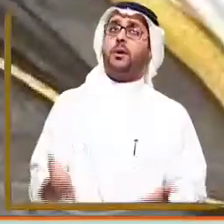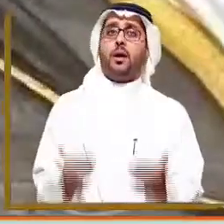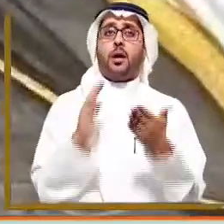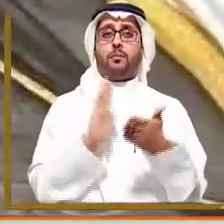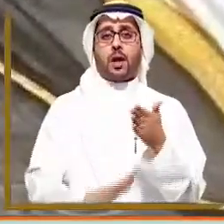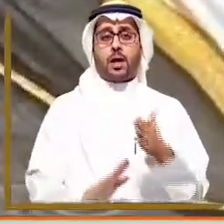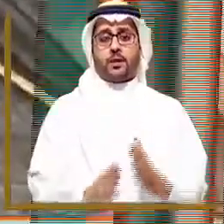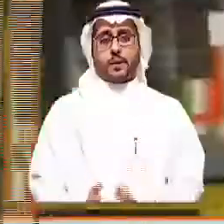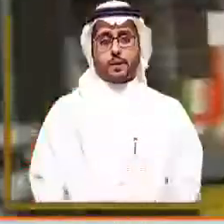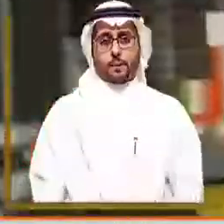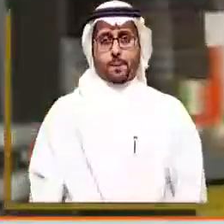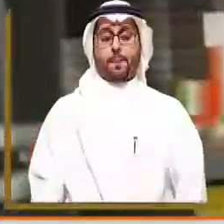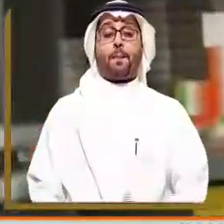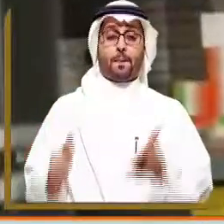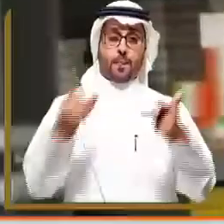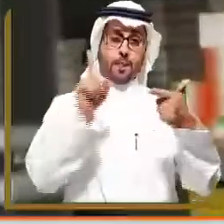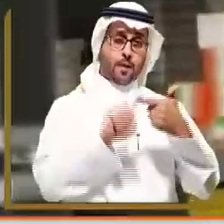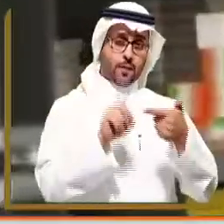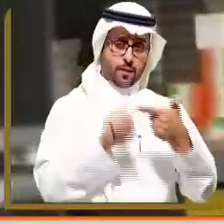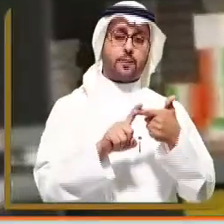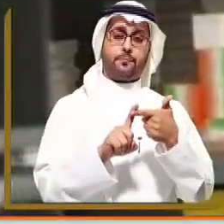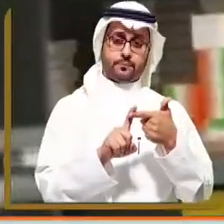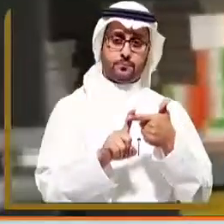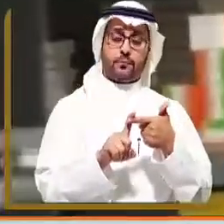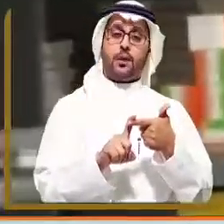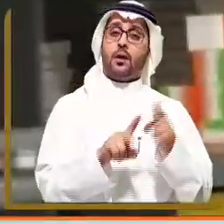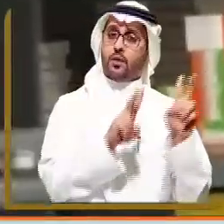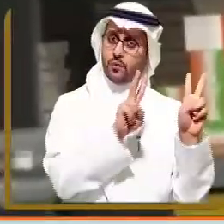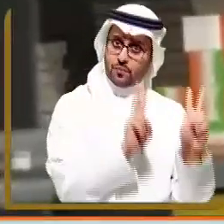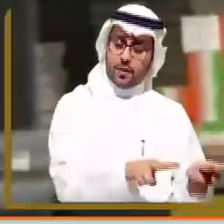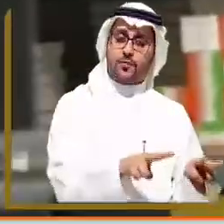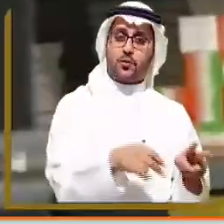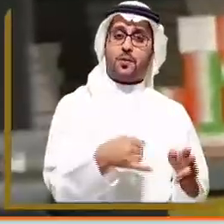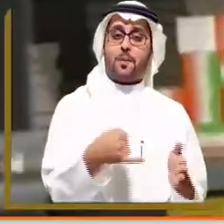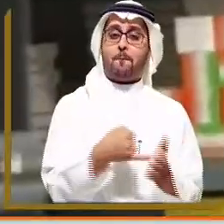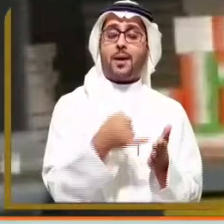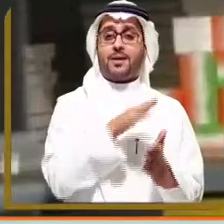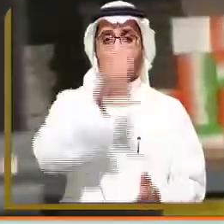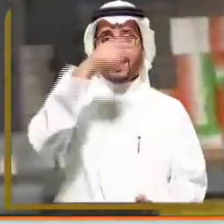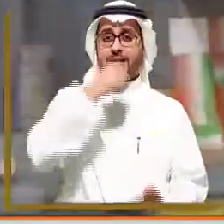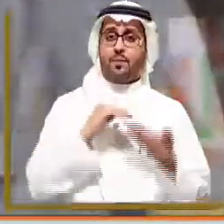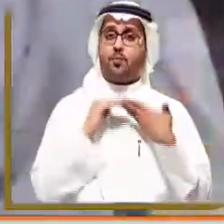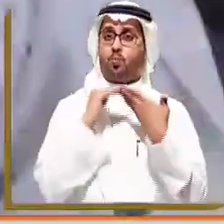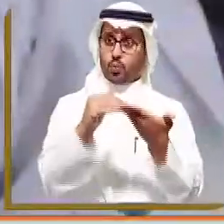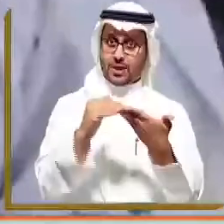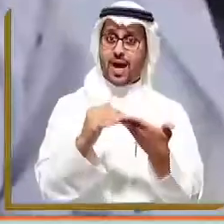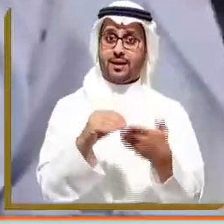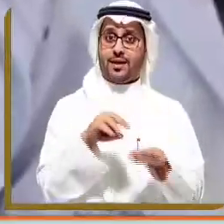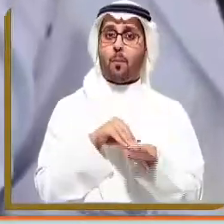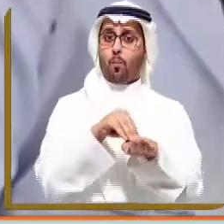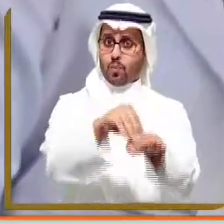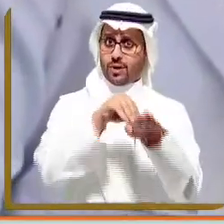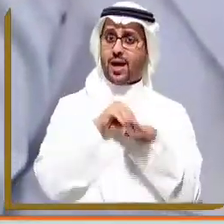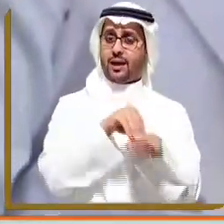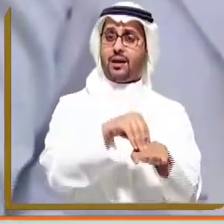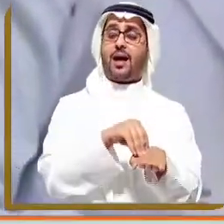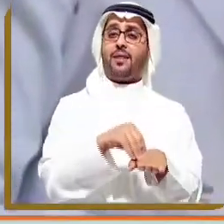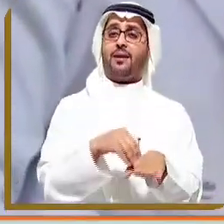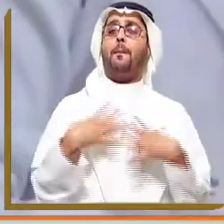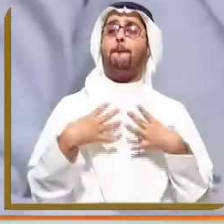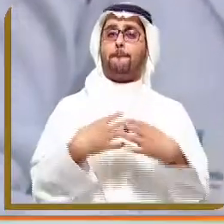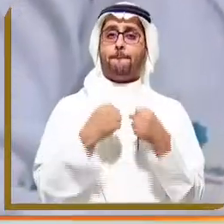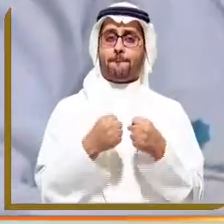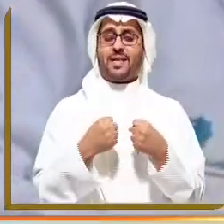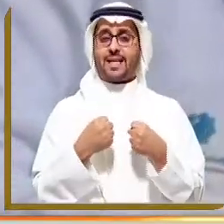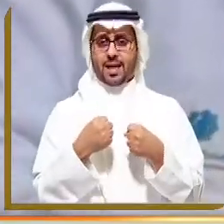مخاطره. من جانب آخر، قدمت العيادات الطبية التغذوية المتنقلة لمركز الملك سلمان للإغاثة والأعمال